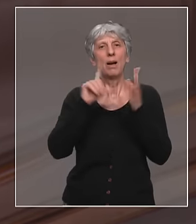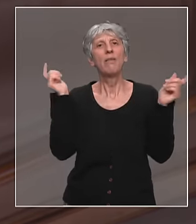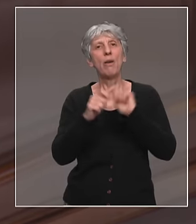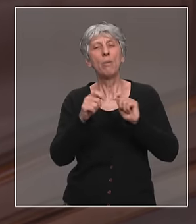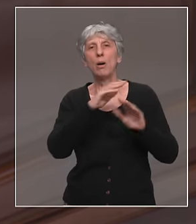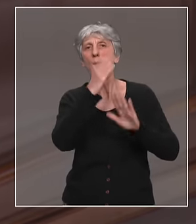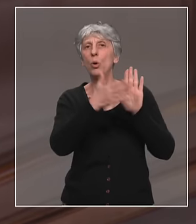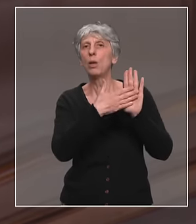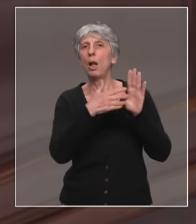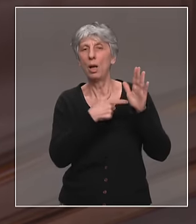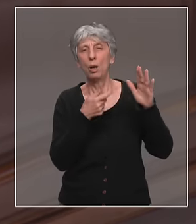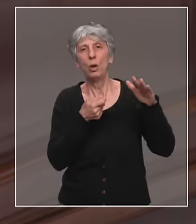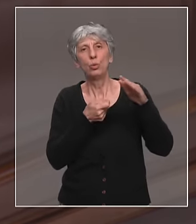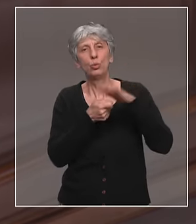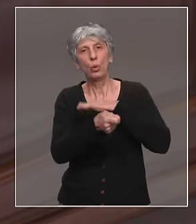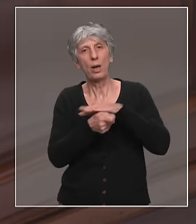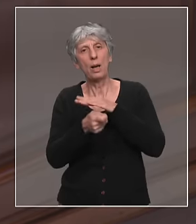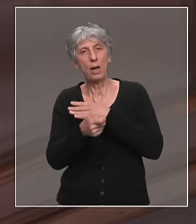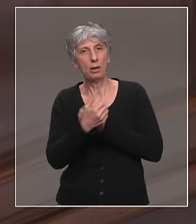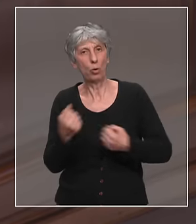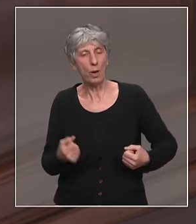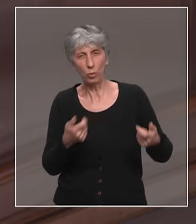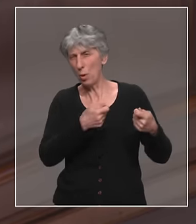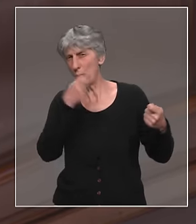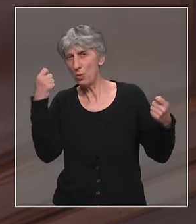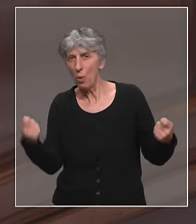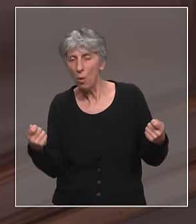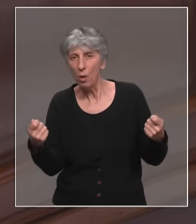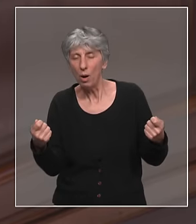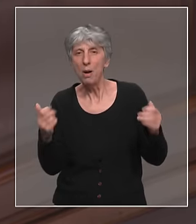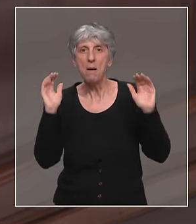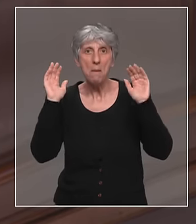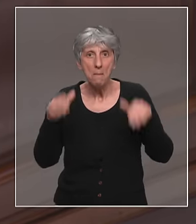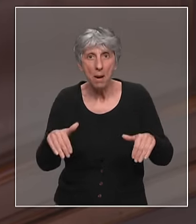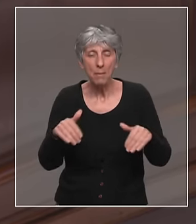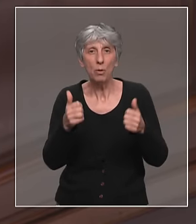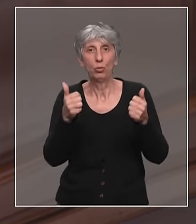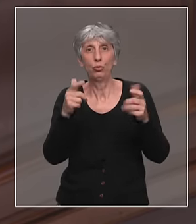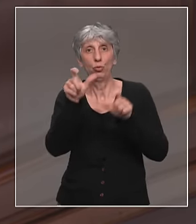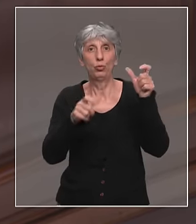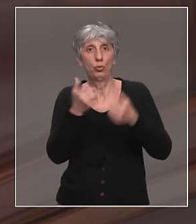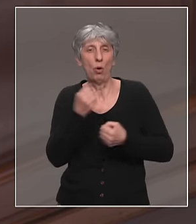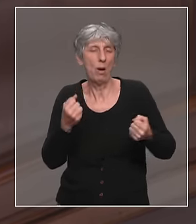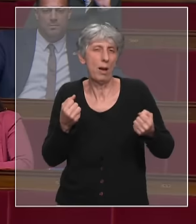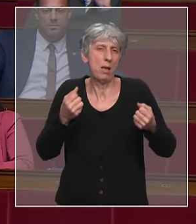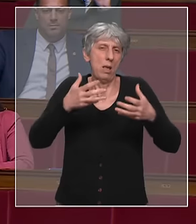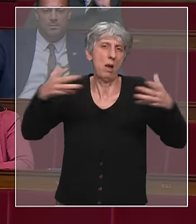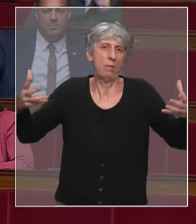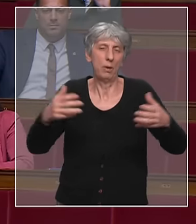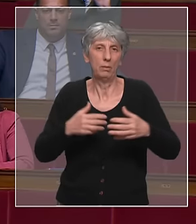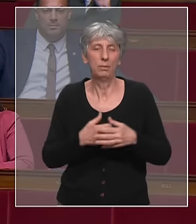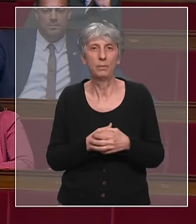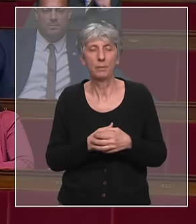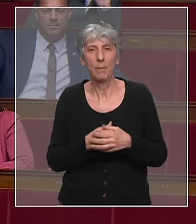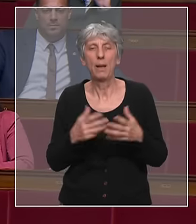modèles où la durée d'indemnisation était la plus longue et pourtant où nous avions le plus grand nombre de chômeurs, taux de chômage le plus important.